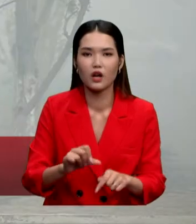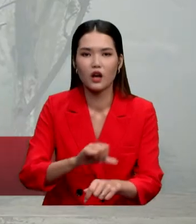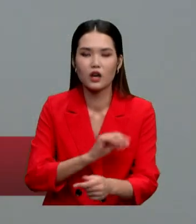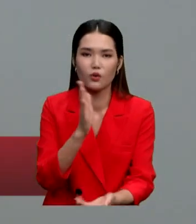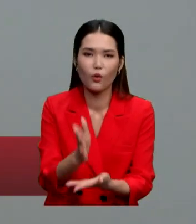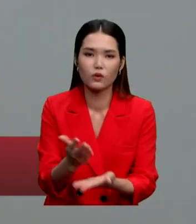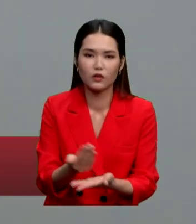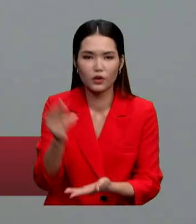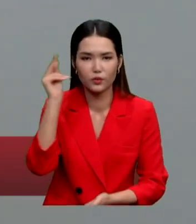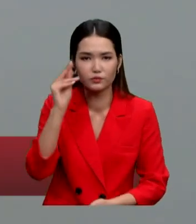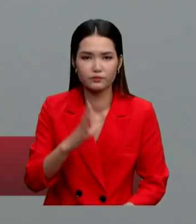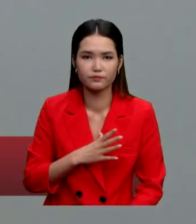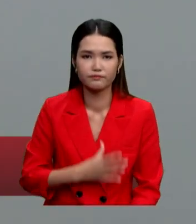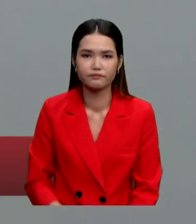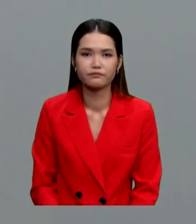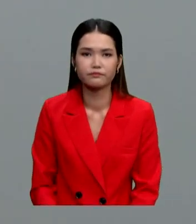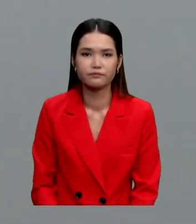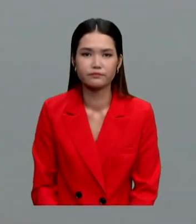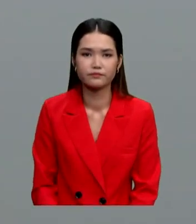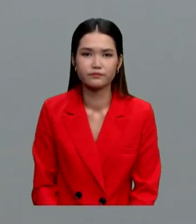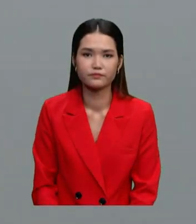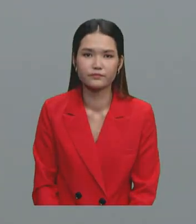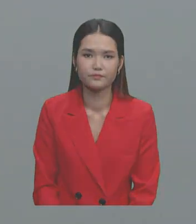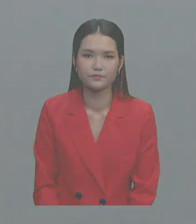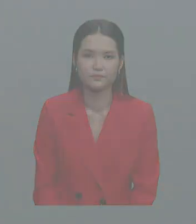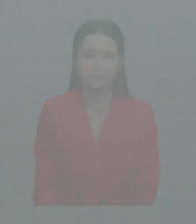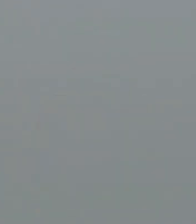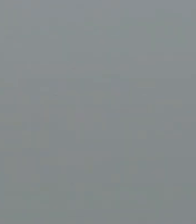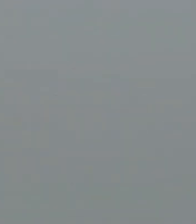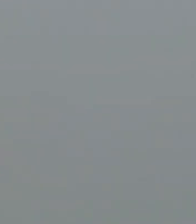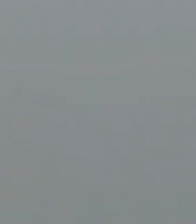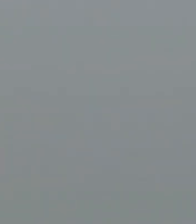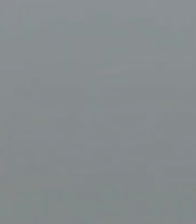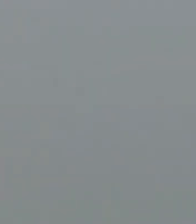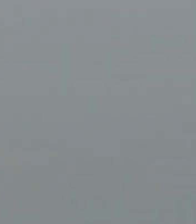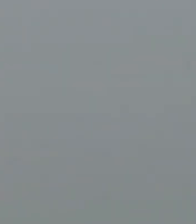ауыстырылды. Қымбат Дайырқызы, Әзілхан Уахитов, Атамекен Бизнес, Атырау.